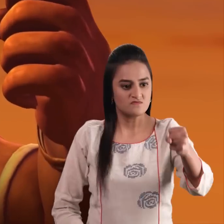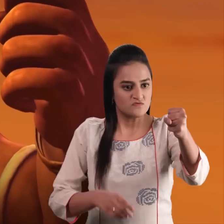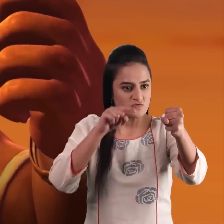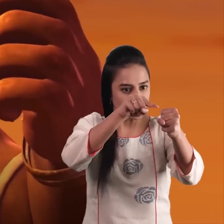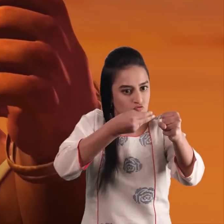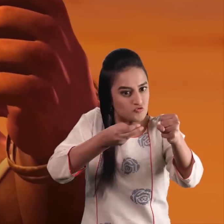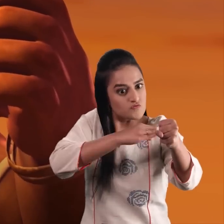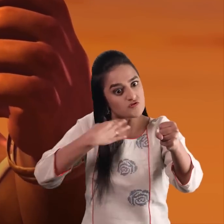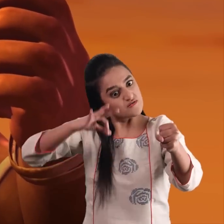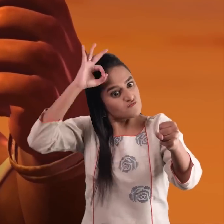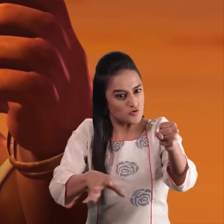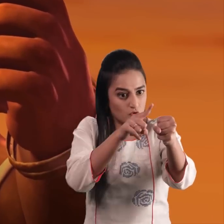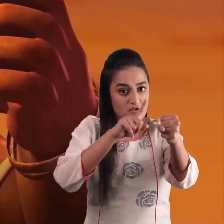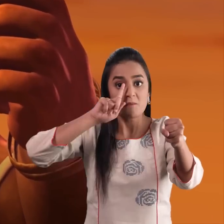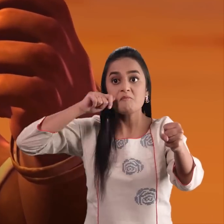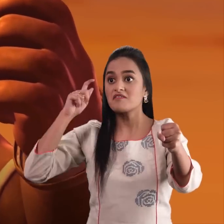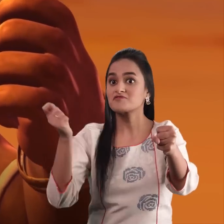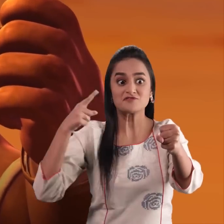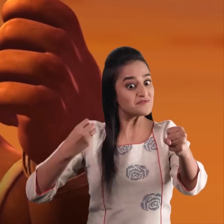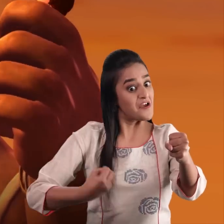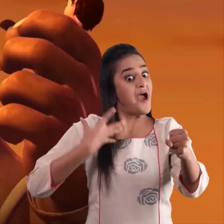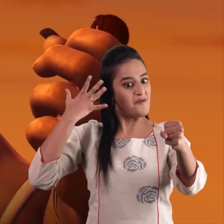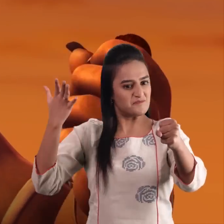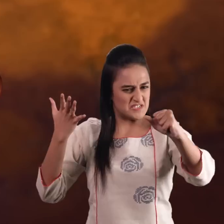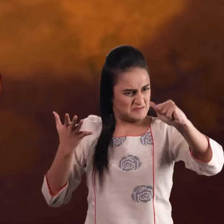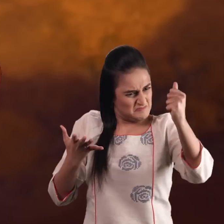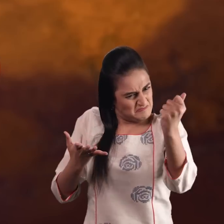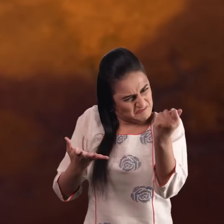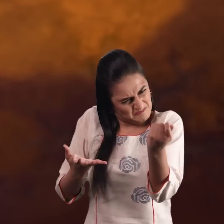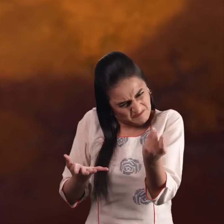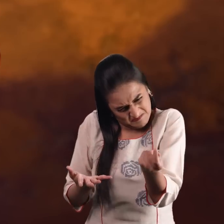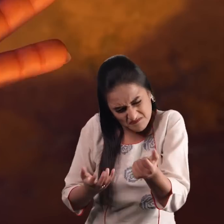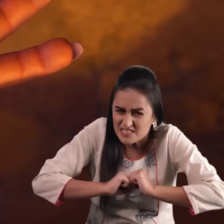तेरा अंत आ गया। महाराज कंस प्रसन्न होंगे।